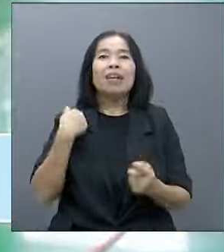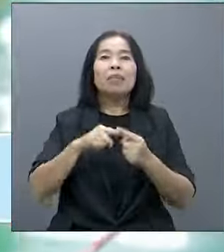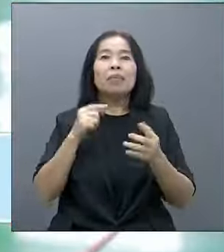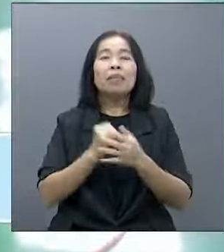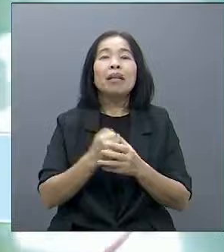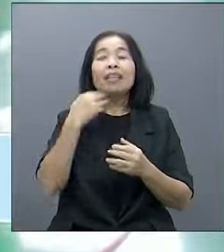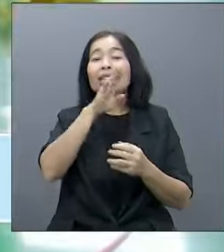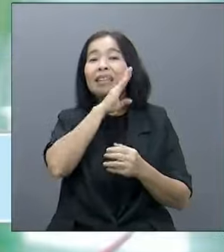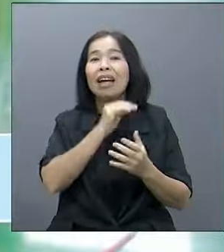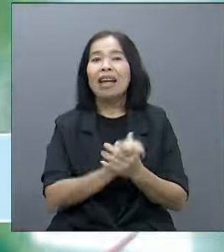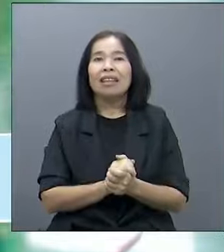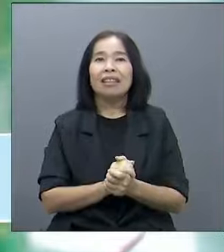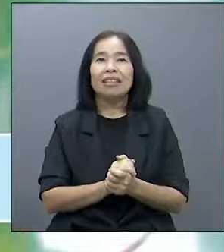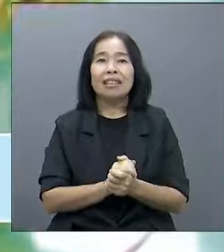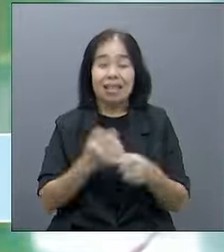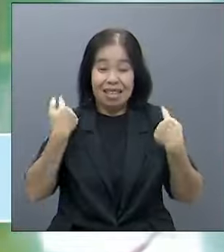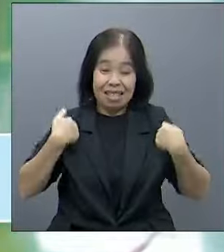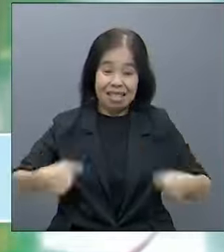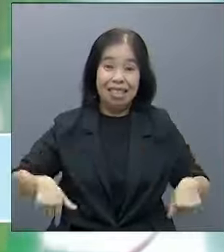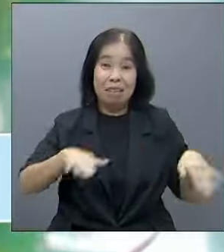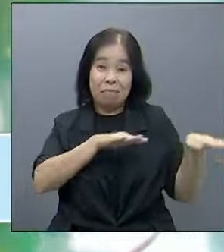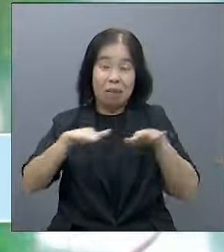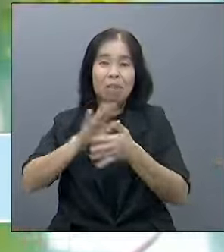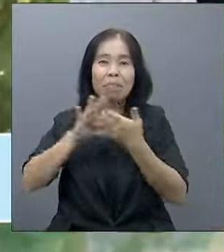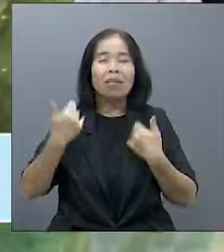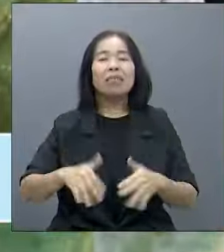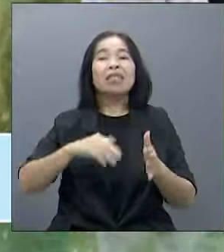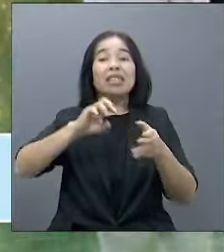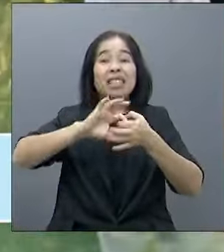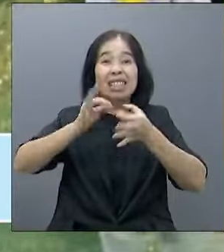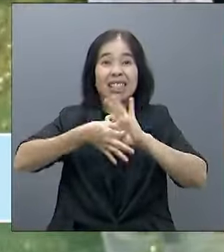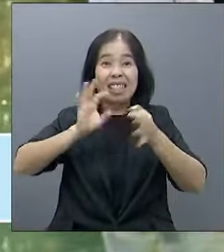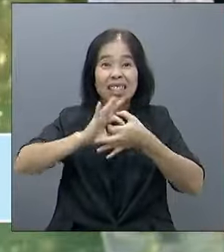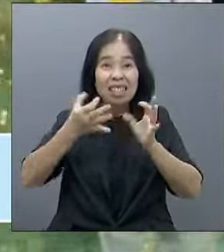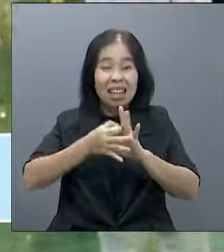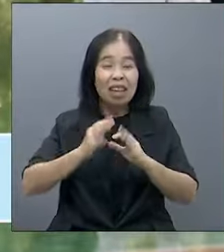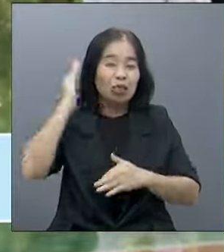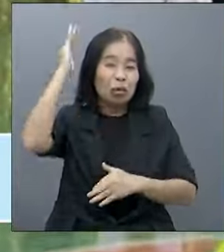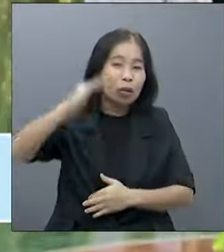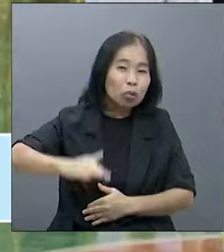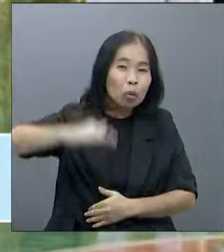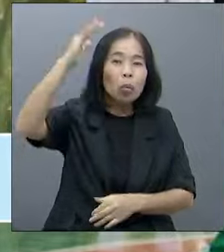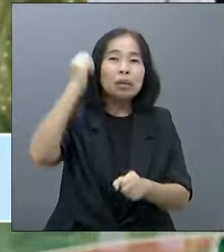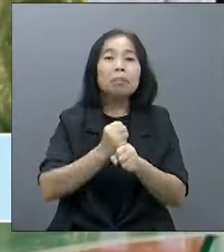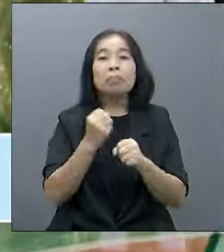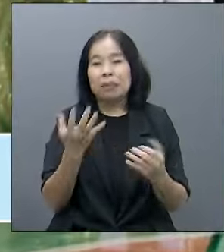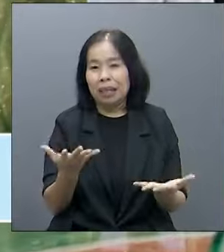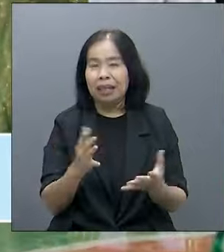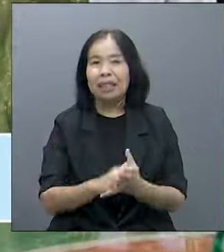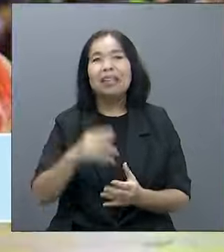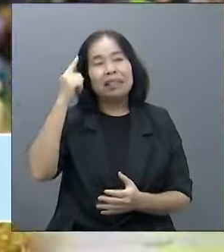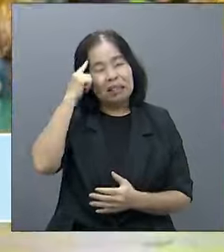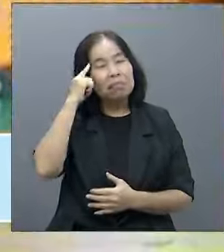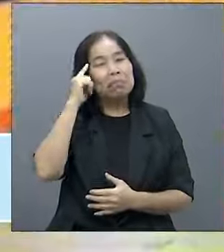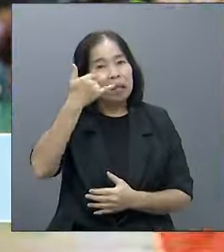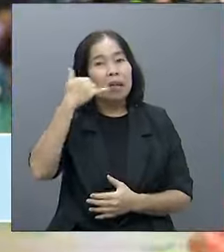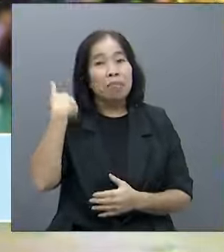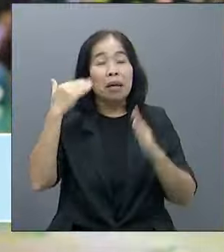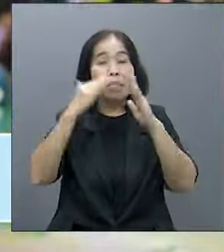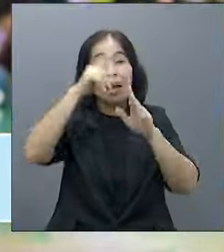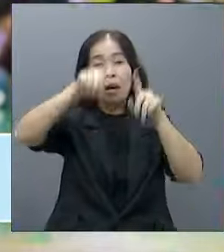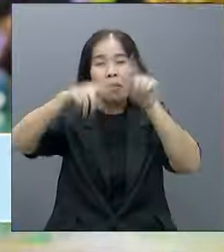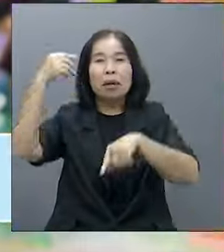ถ้าใส่เต็มขนาดนี้แล้วงานกีฬาสีเช้าน้องต้องตื่นกี่โมงตีสี่อย่างต่ำยุ้ยว่ามากกว่านั้นบางบ้านนะจะมีแบบ